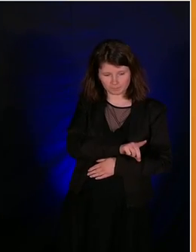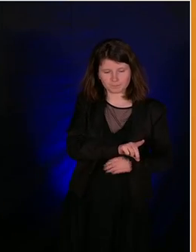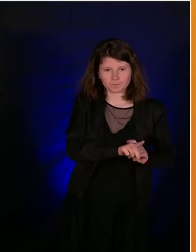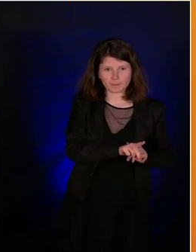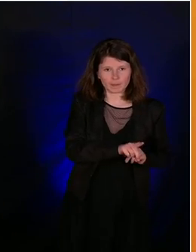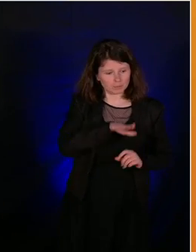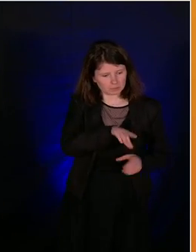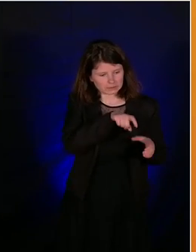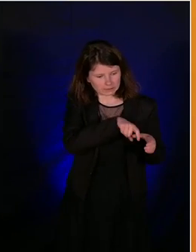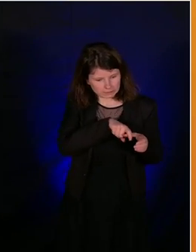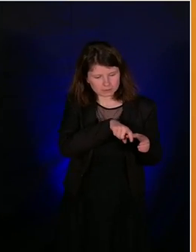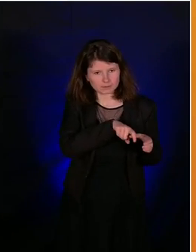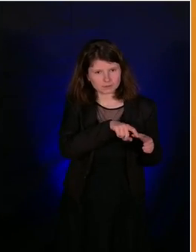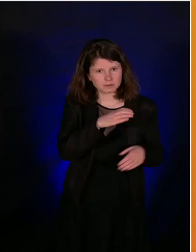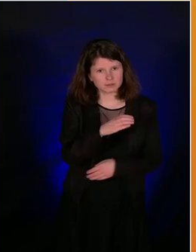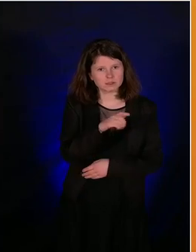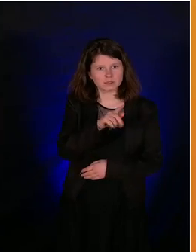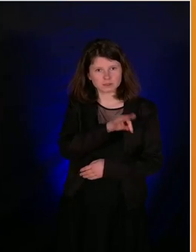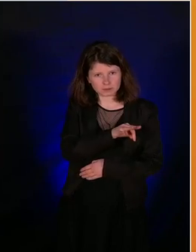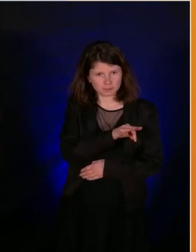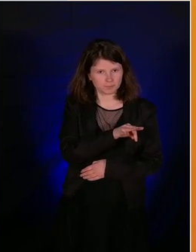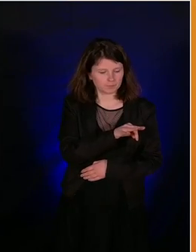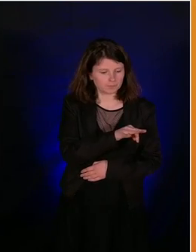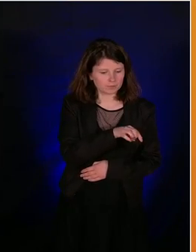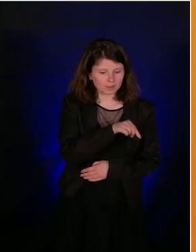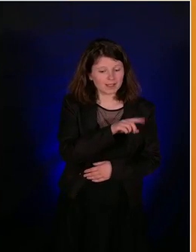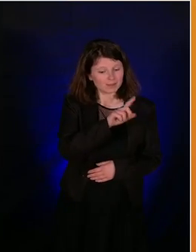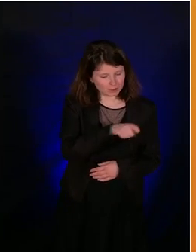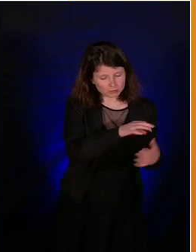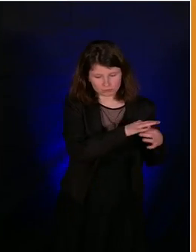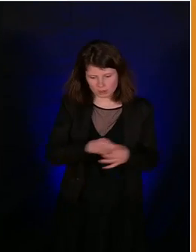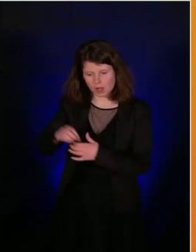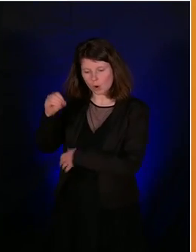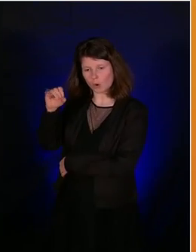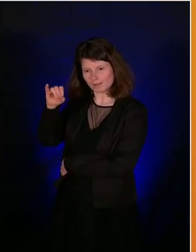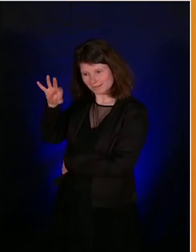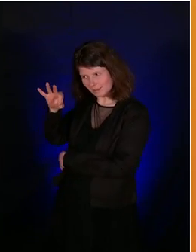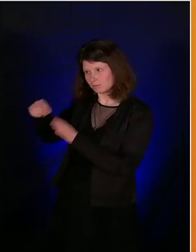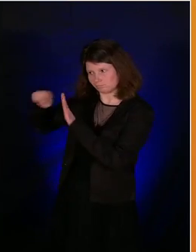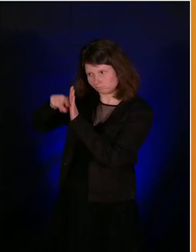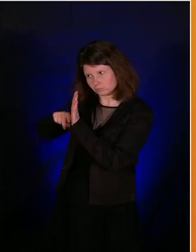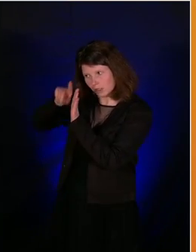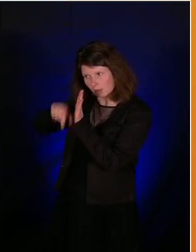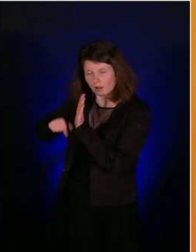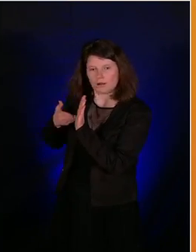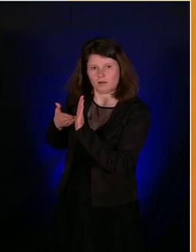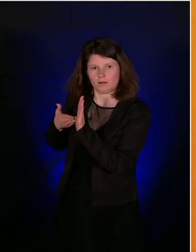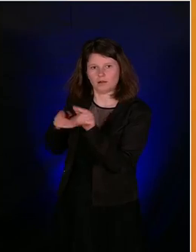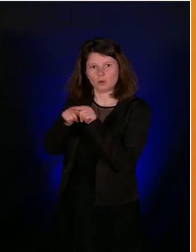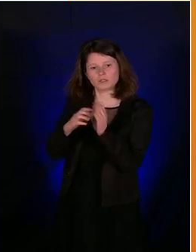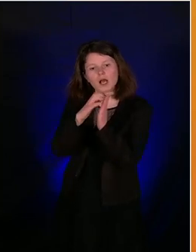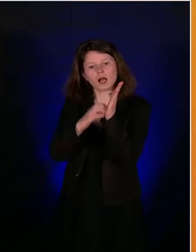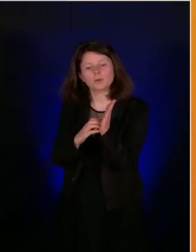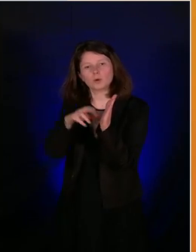activité avec avis renforcé par les préconisations de l' ainsi que par un rapport de Ligas commandé par le